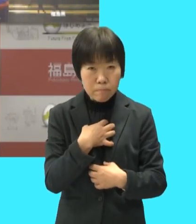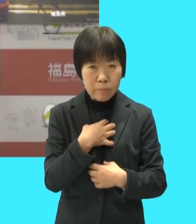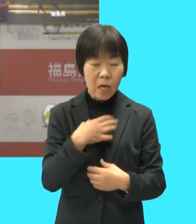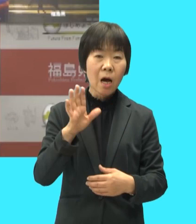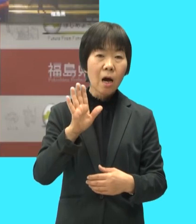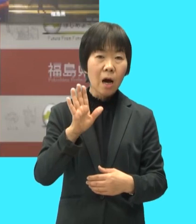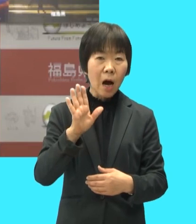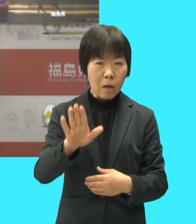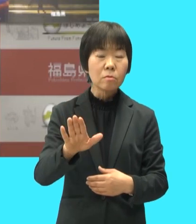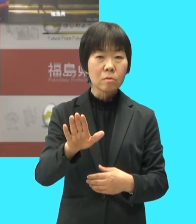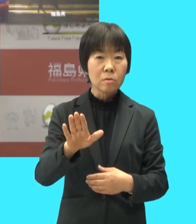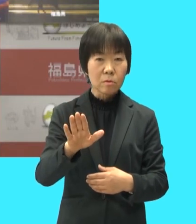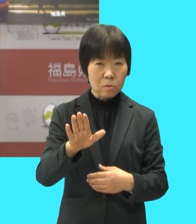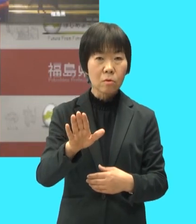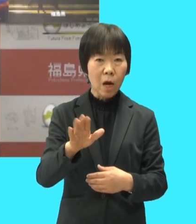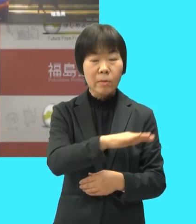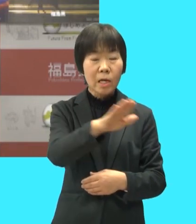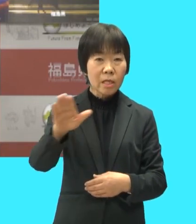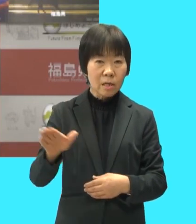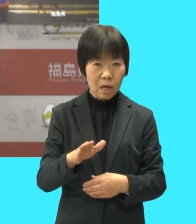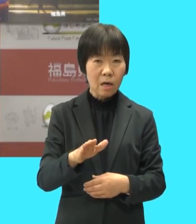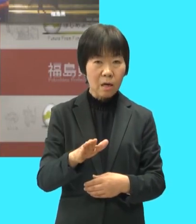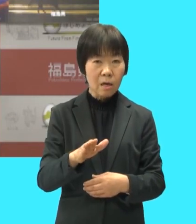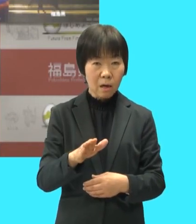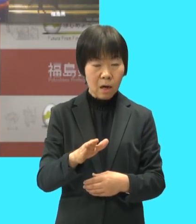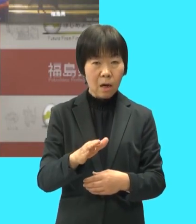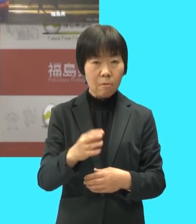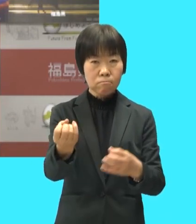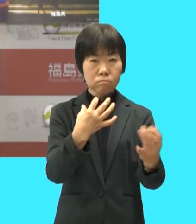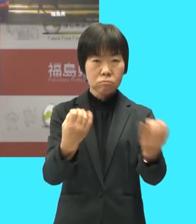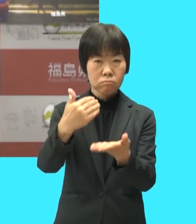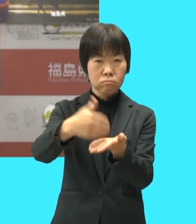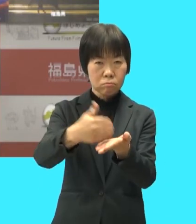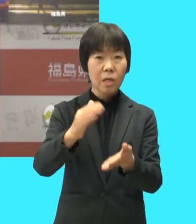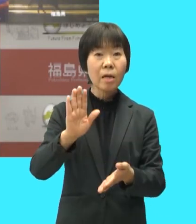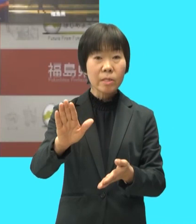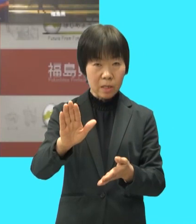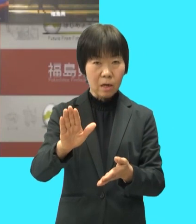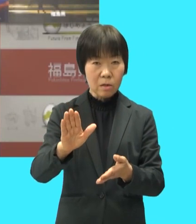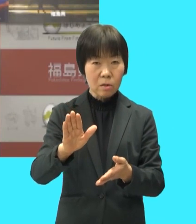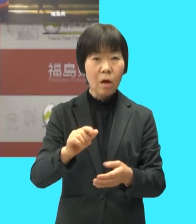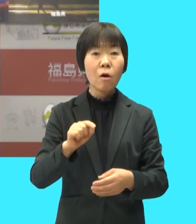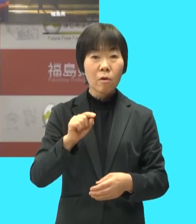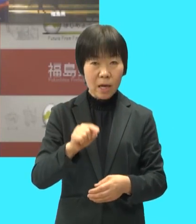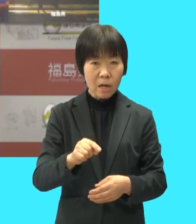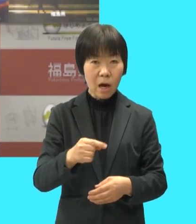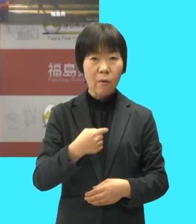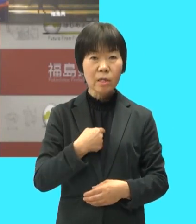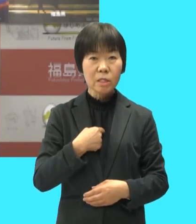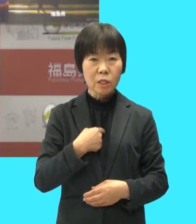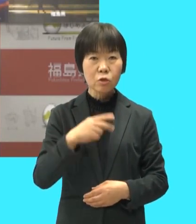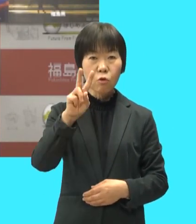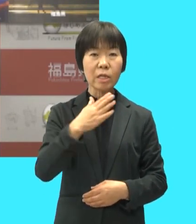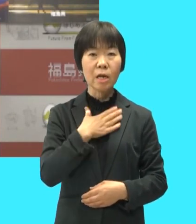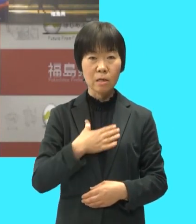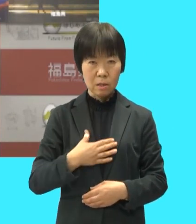強くあるということを皆さんがそれぞれおっしゃっておられました。これが一つの私自身の理解であります